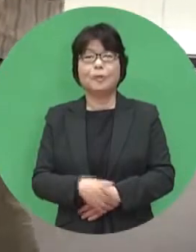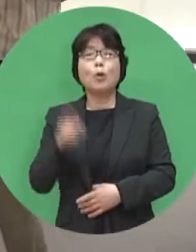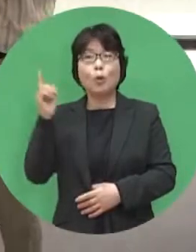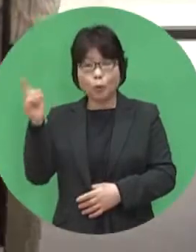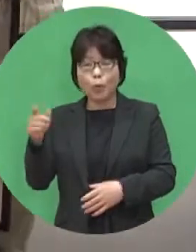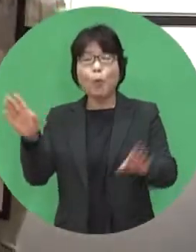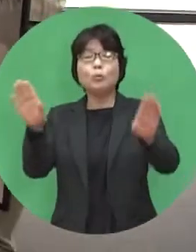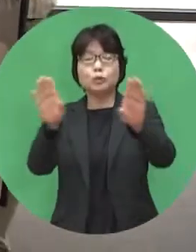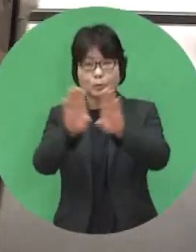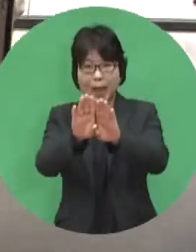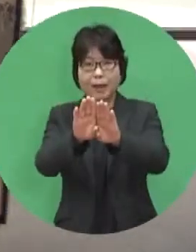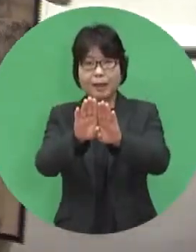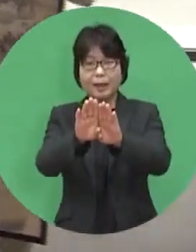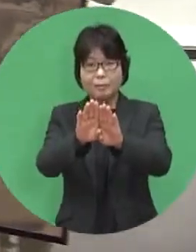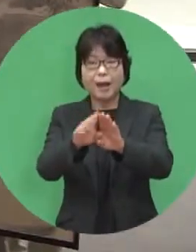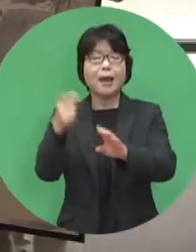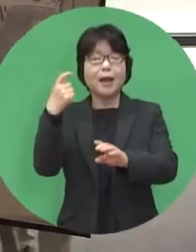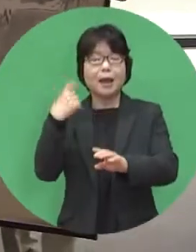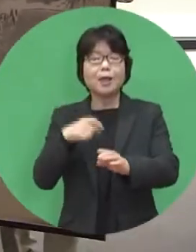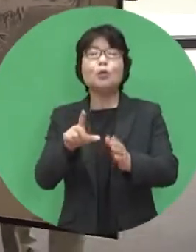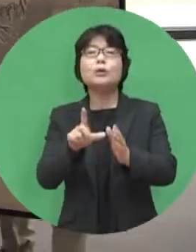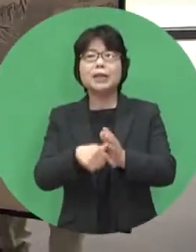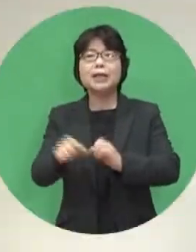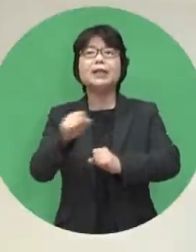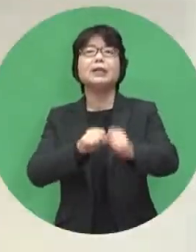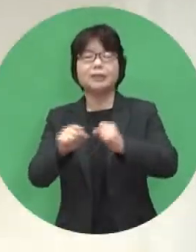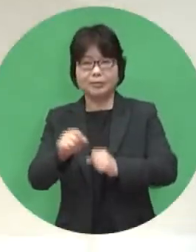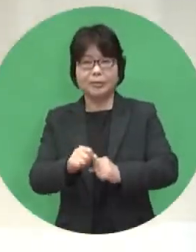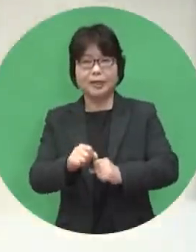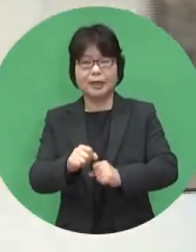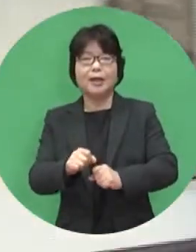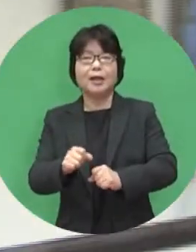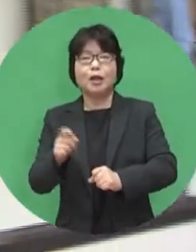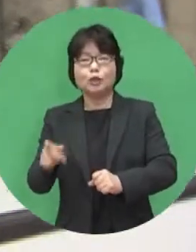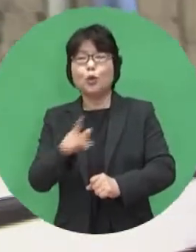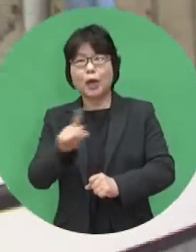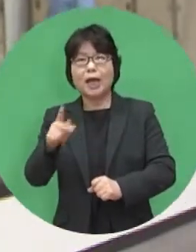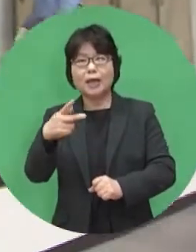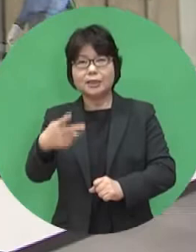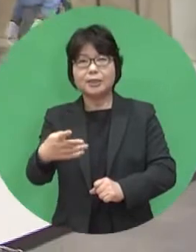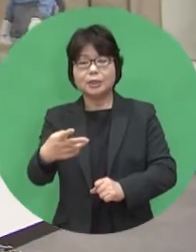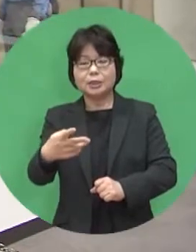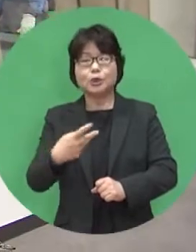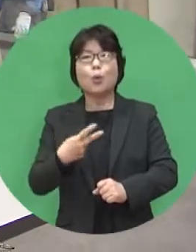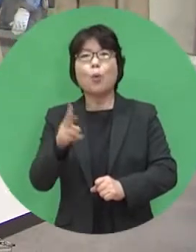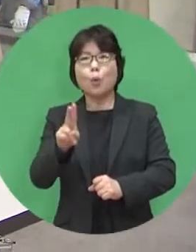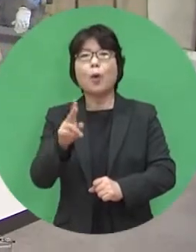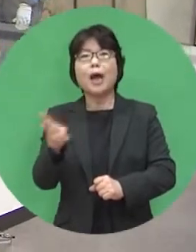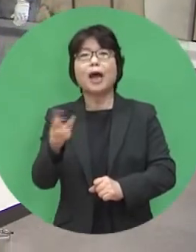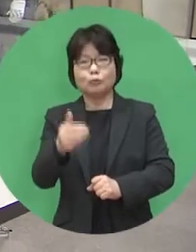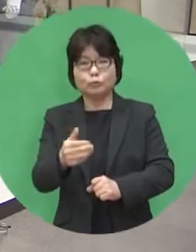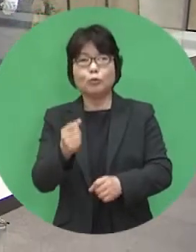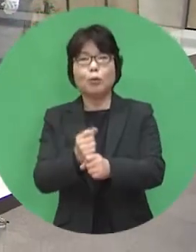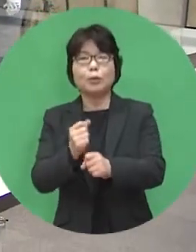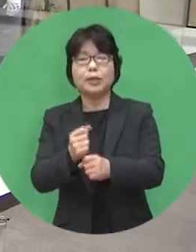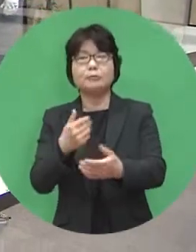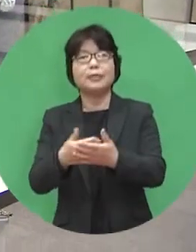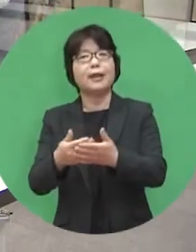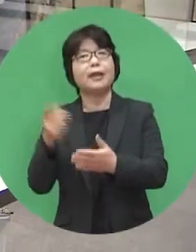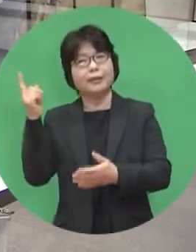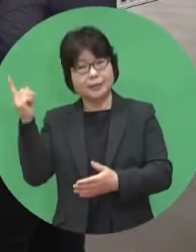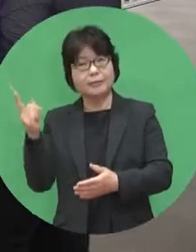この襖は江戸時代に活躍した蘇我松柏の作品で重要文化財。